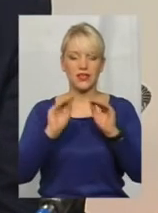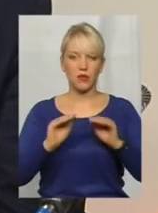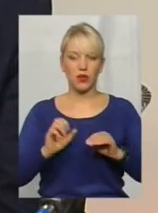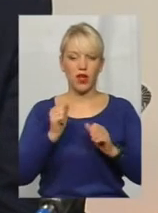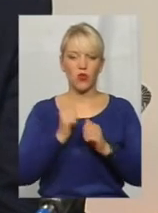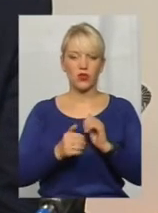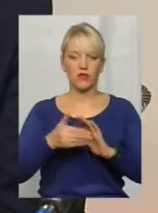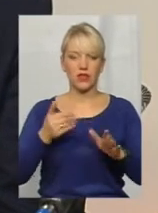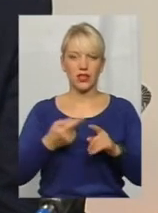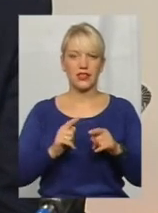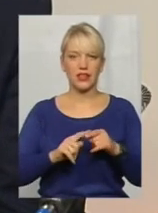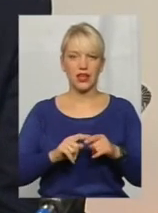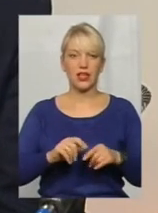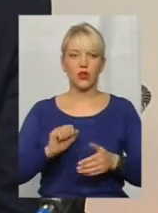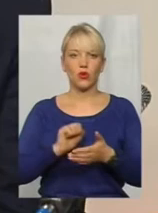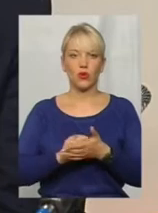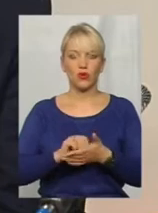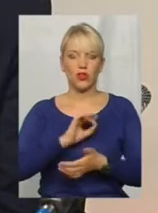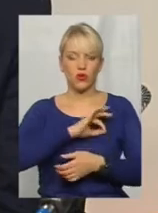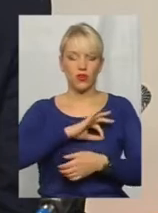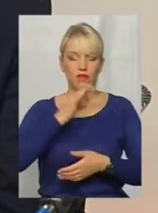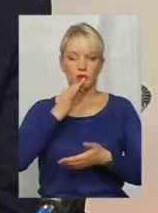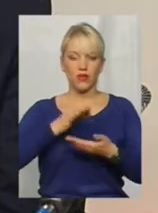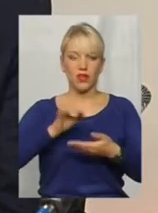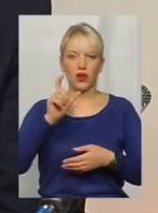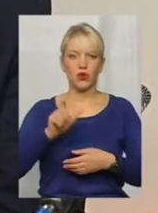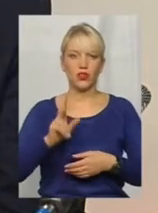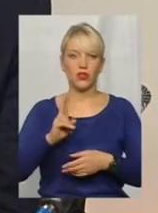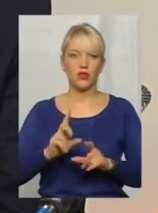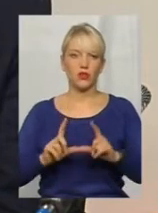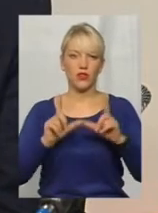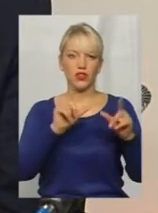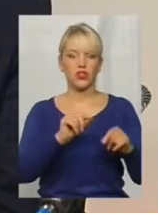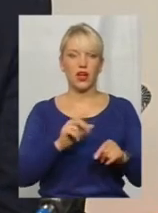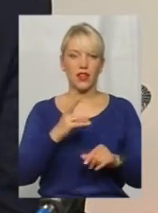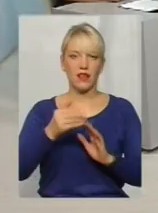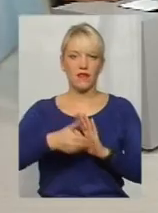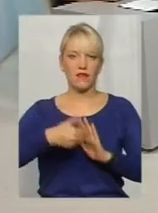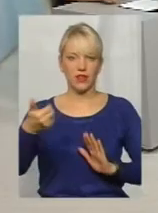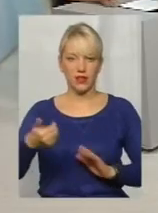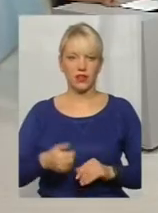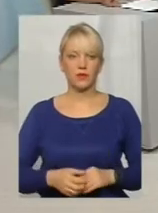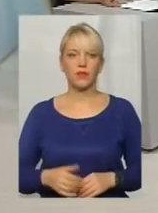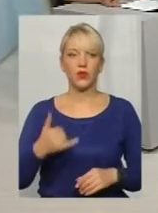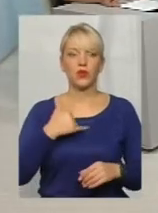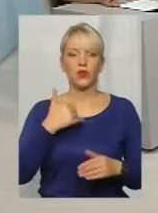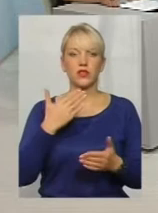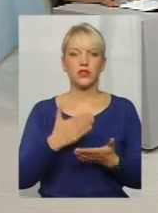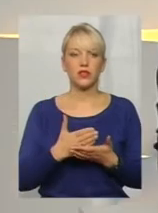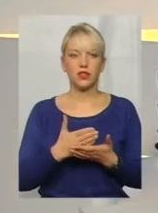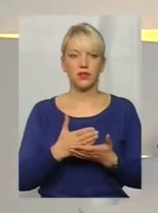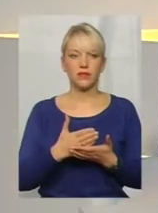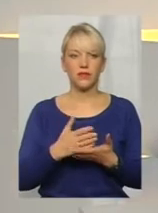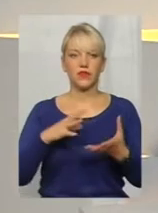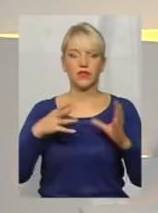цей документ юридично відповідає людина, яка виїжджає на виїзд. Я вас зрозуміла. У нас є все ж